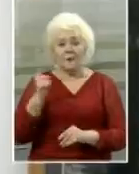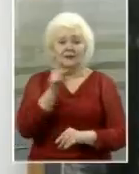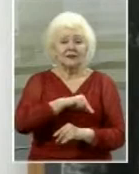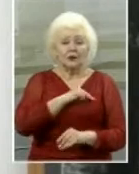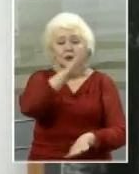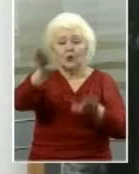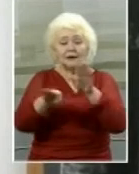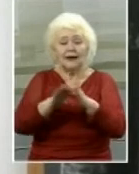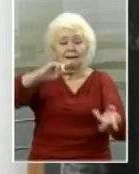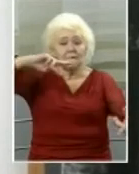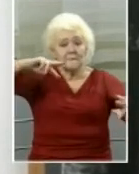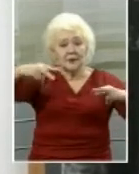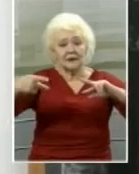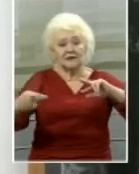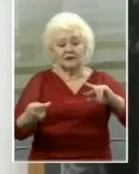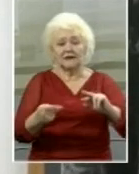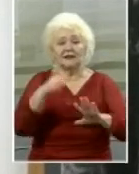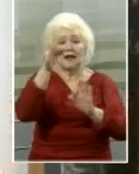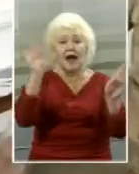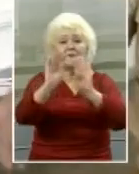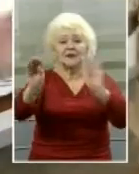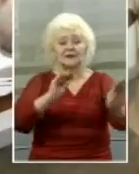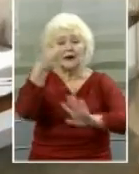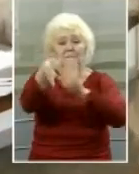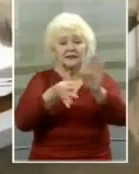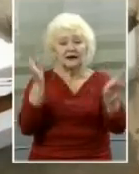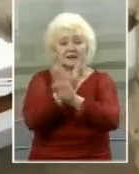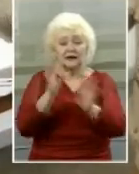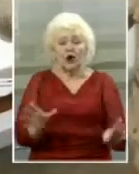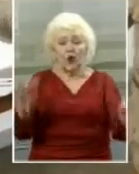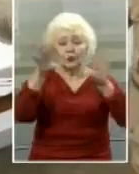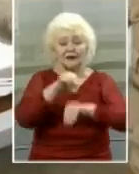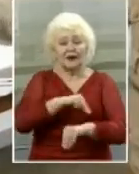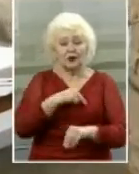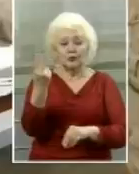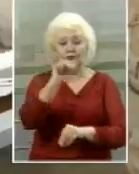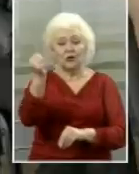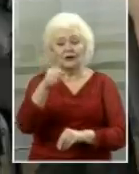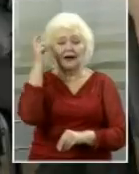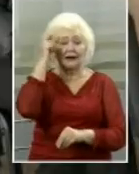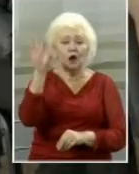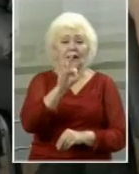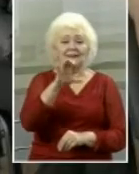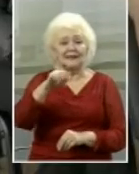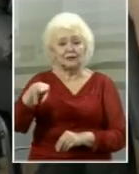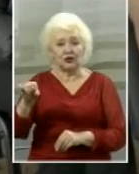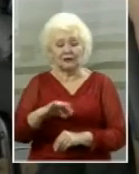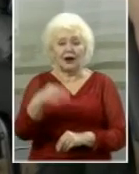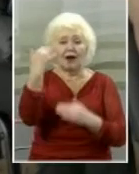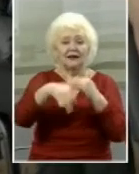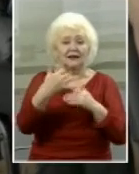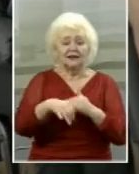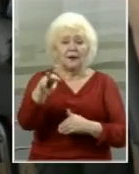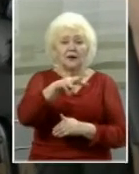попрацював над передвтіленням. Виставка «Підказки природи» об'єднала роботи двох авторів – киянина Олександра Сліпченка та